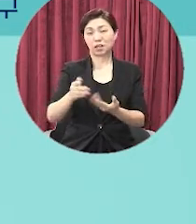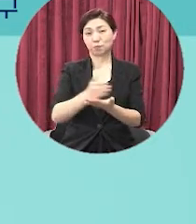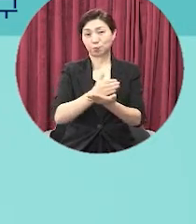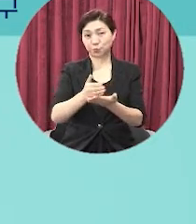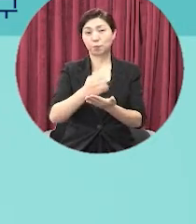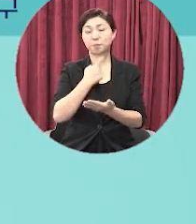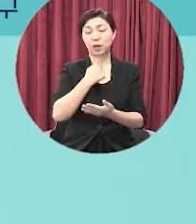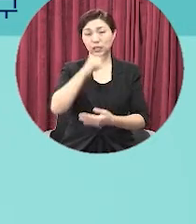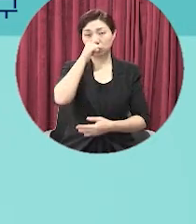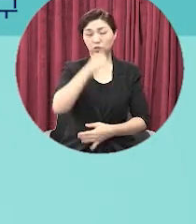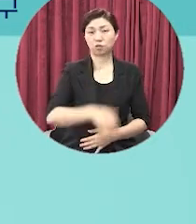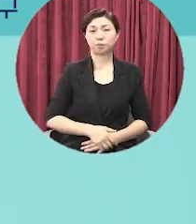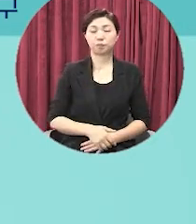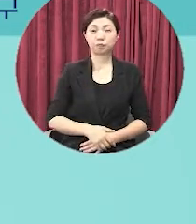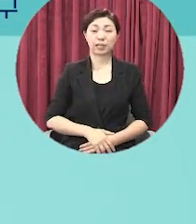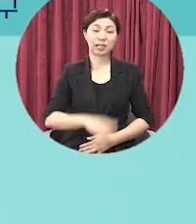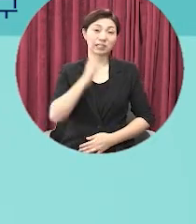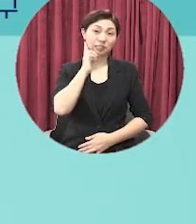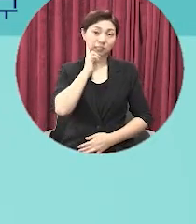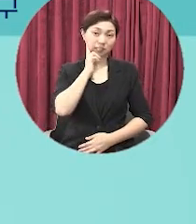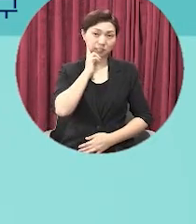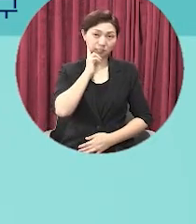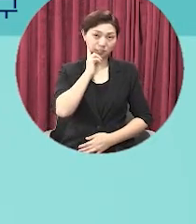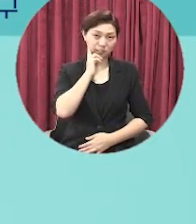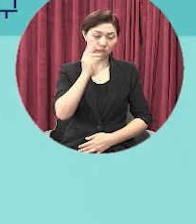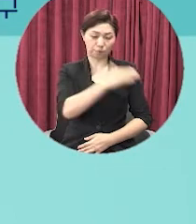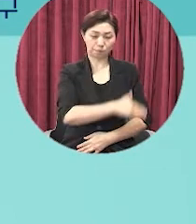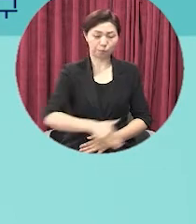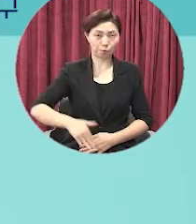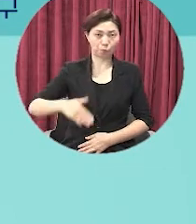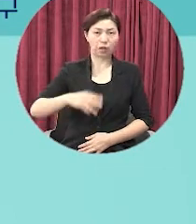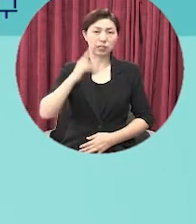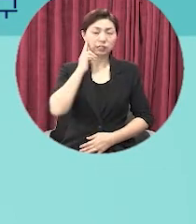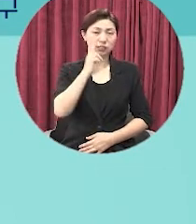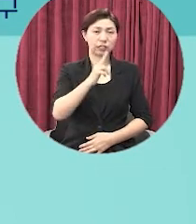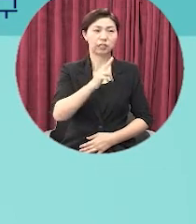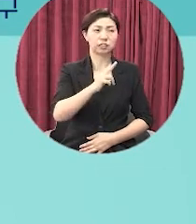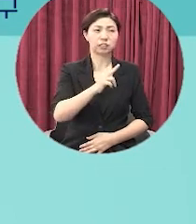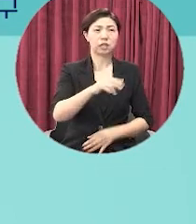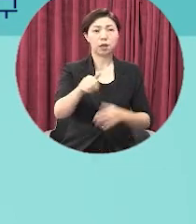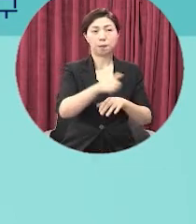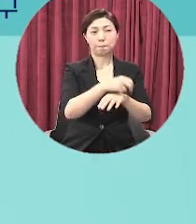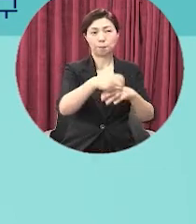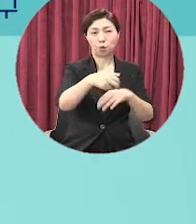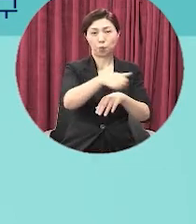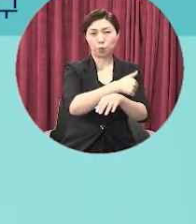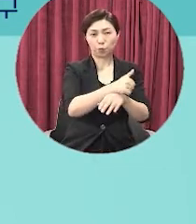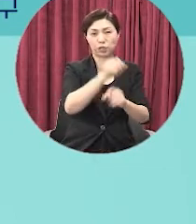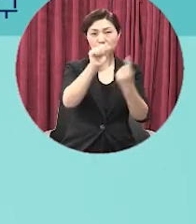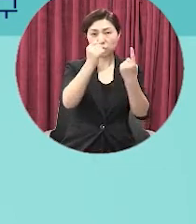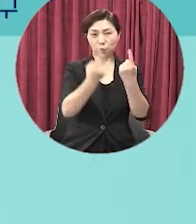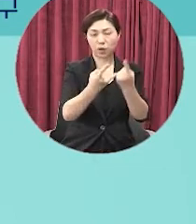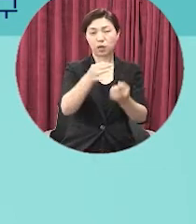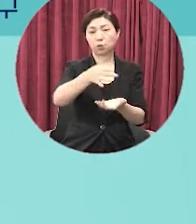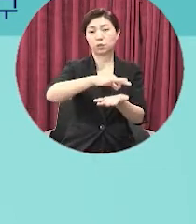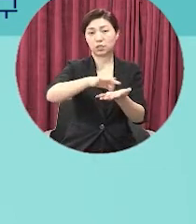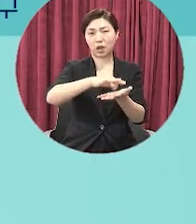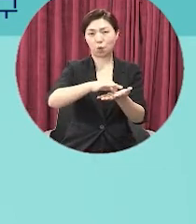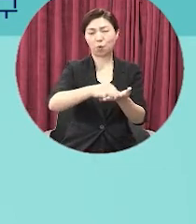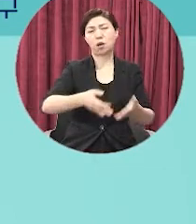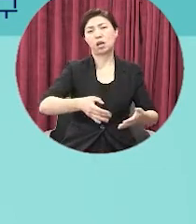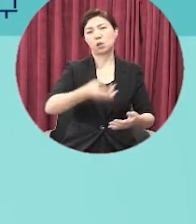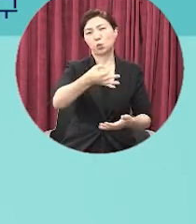는 중증 2 1인당 내원 일수는 많았고 1회 당 진료비는 따졌고 리뷰 현장에서는